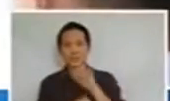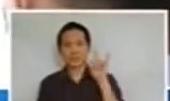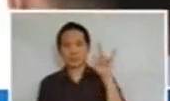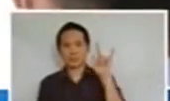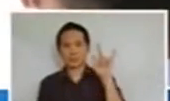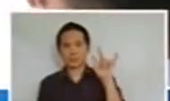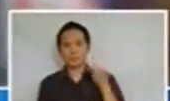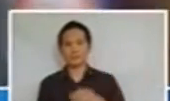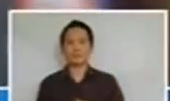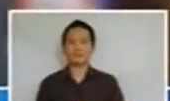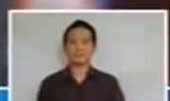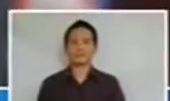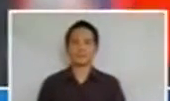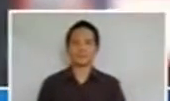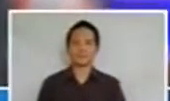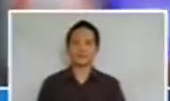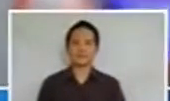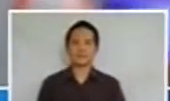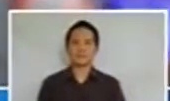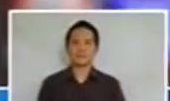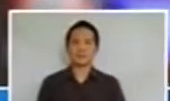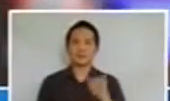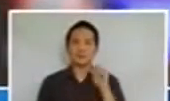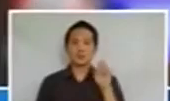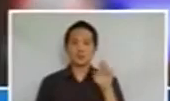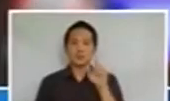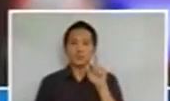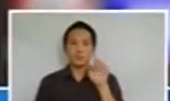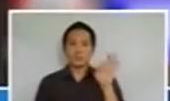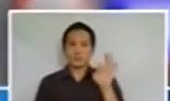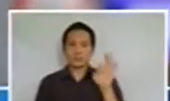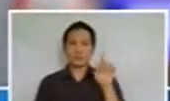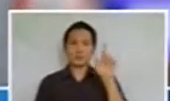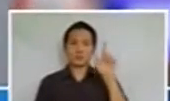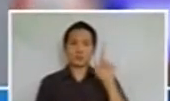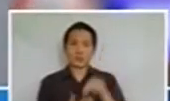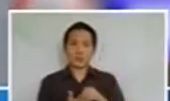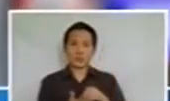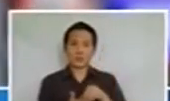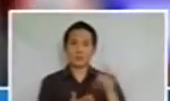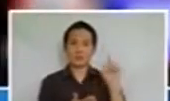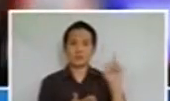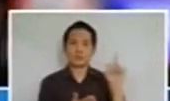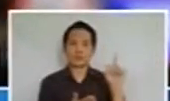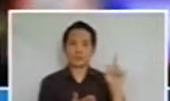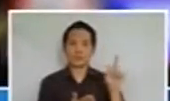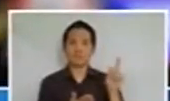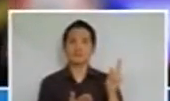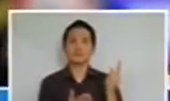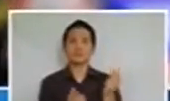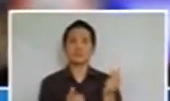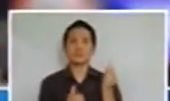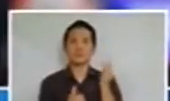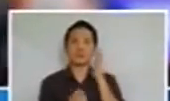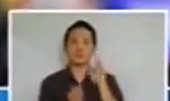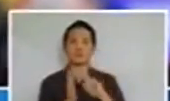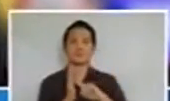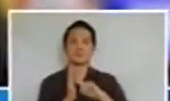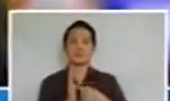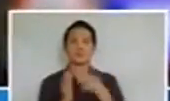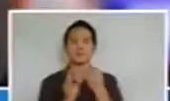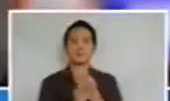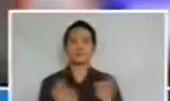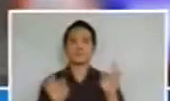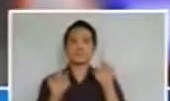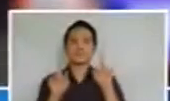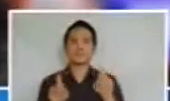na yung mga asymptomatic. Isasagawa ang nasabing libreng COVID-19 test sa pamamagitan ng reverse transcription